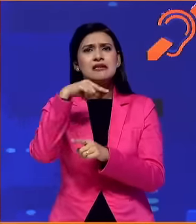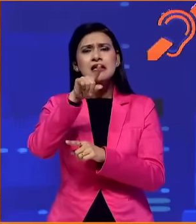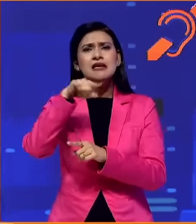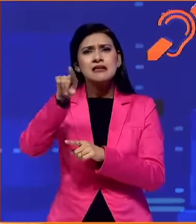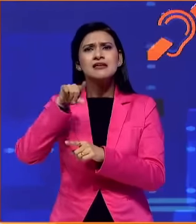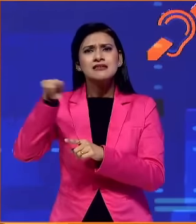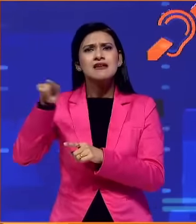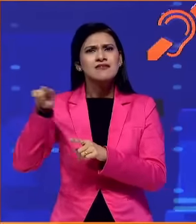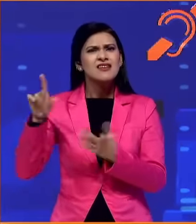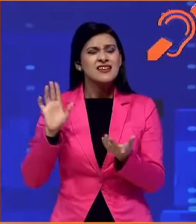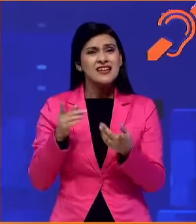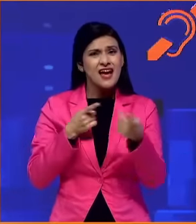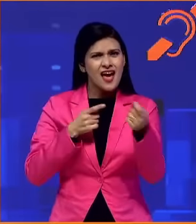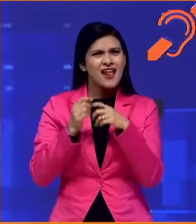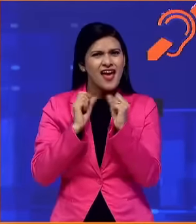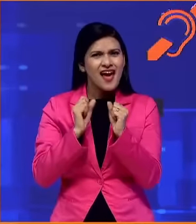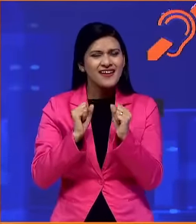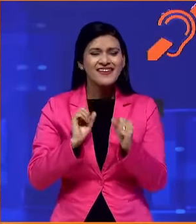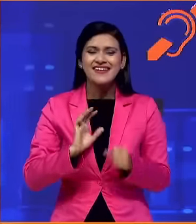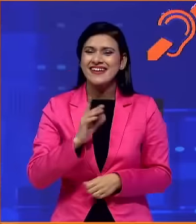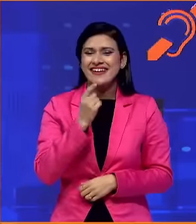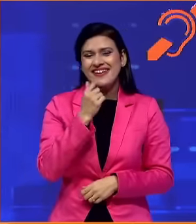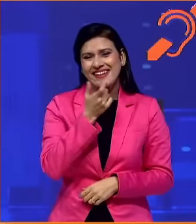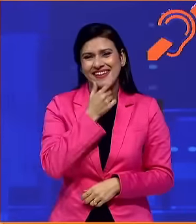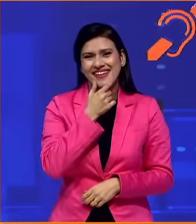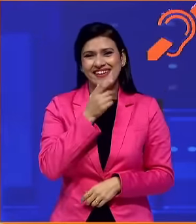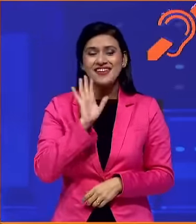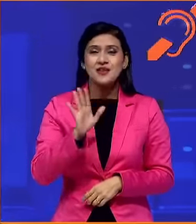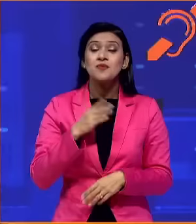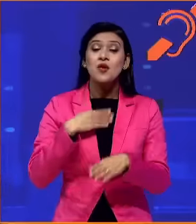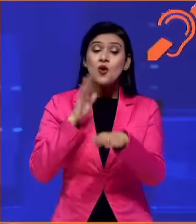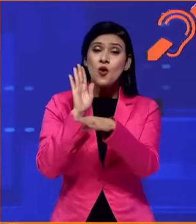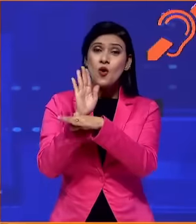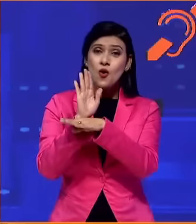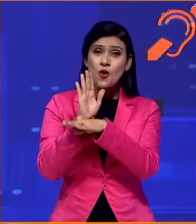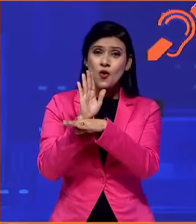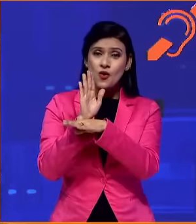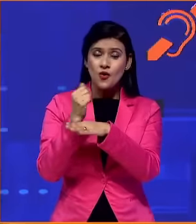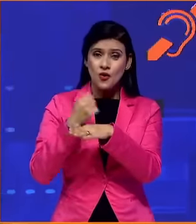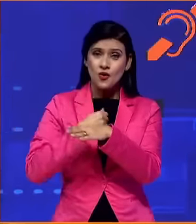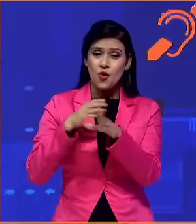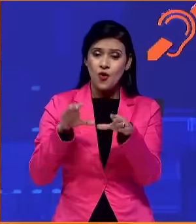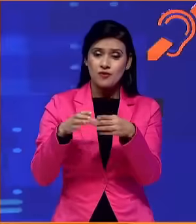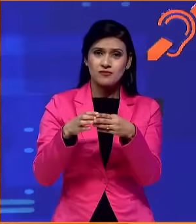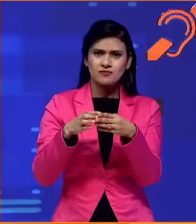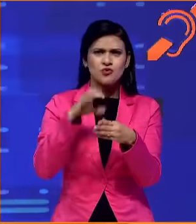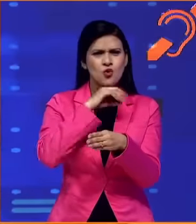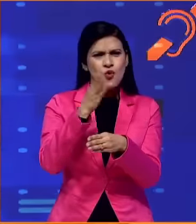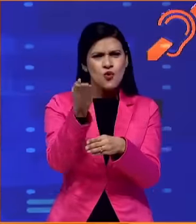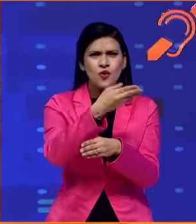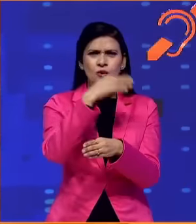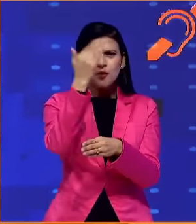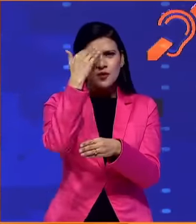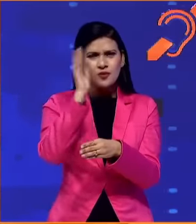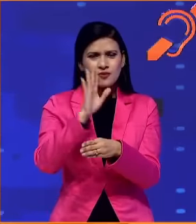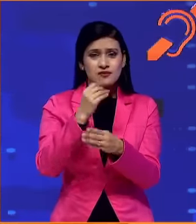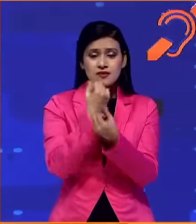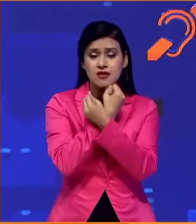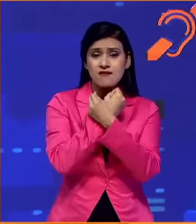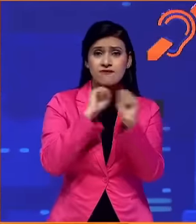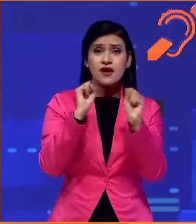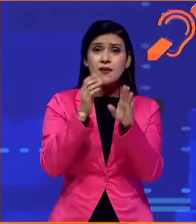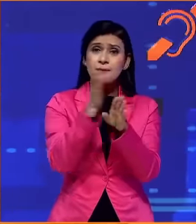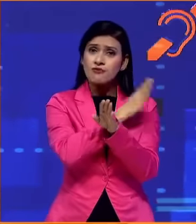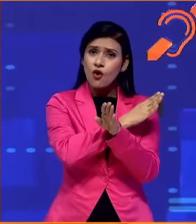यहमुश्किलनहींहै,लेकिनदेखिए, कांग्रेसपार्टीएकआंदोलनरहीहै।आप युवालोगजानतेहैंकिआजादीसेपहलेऔरबाद